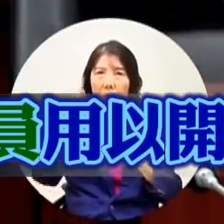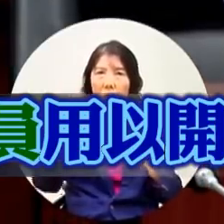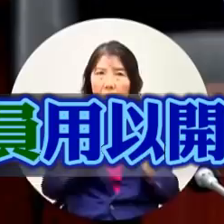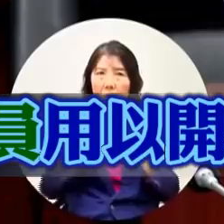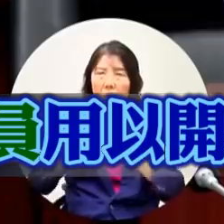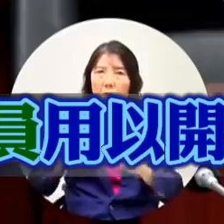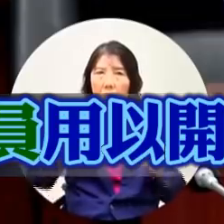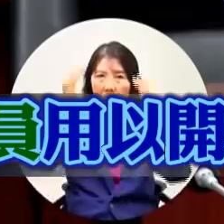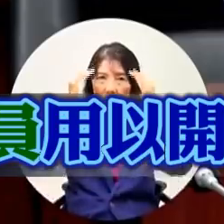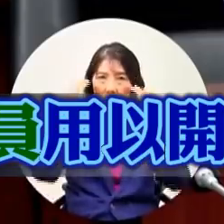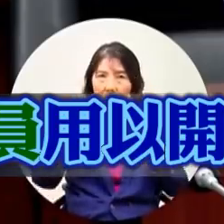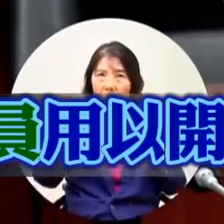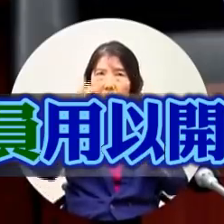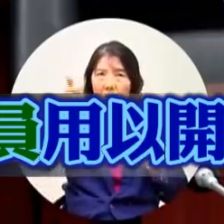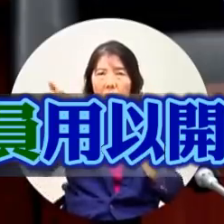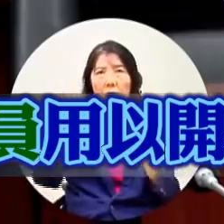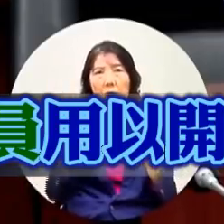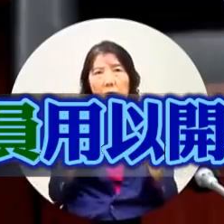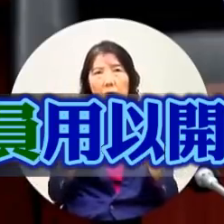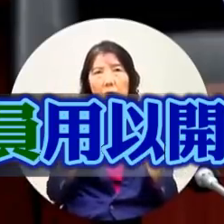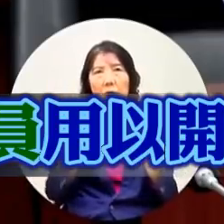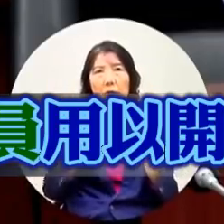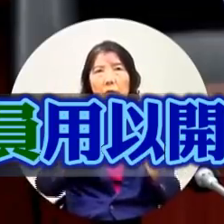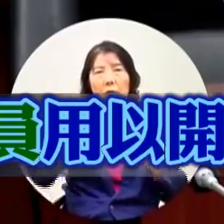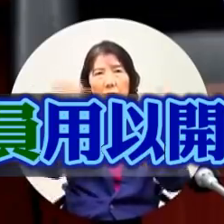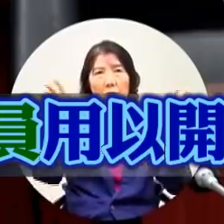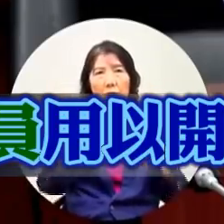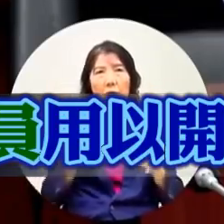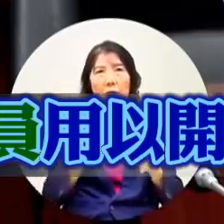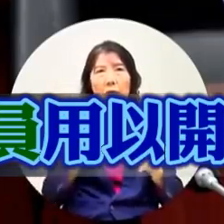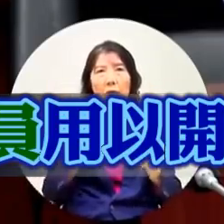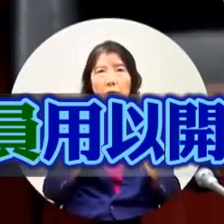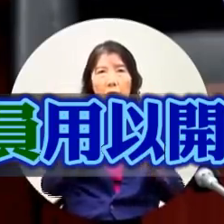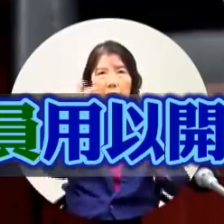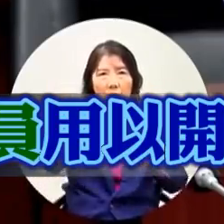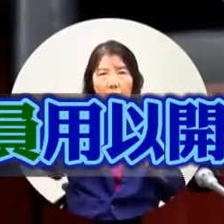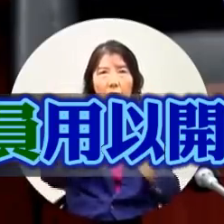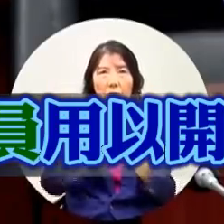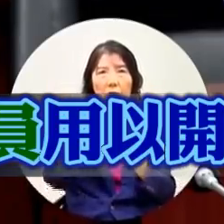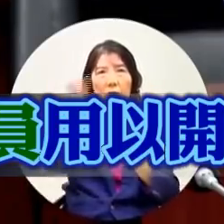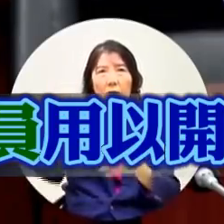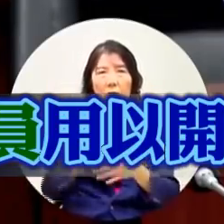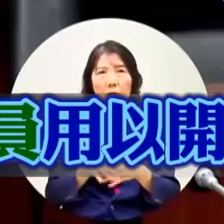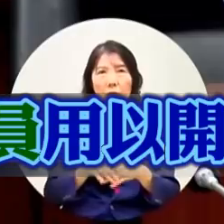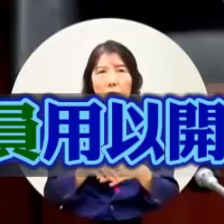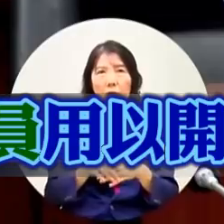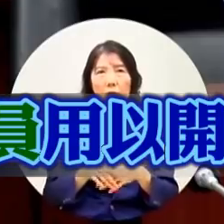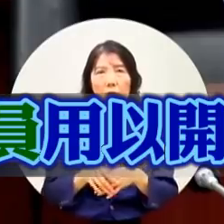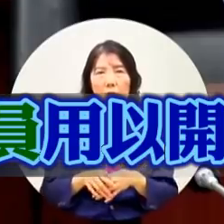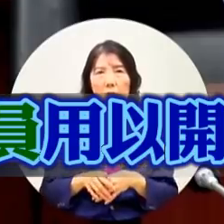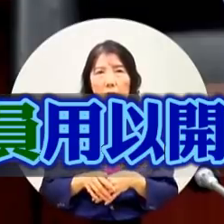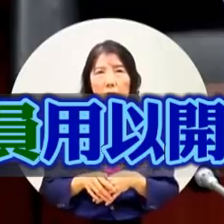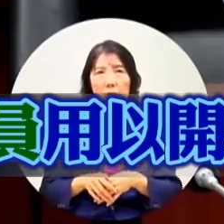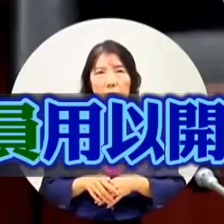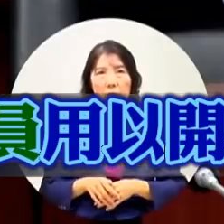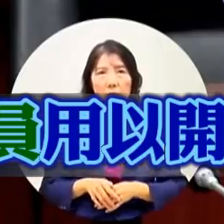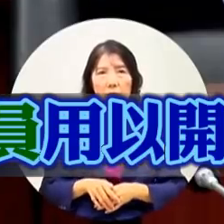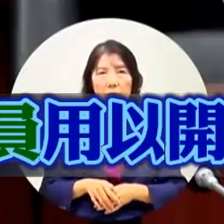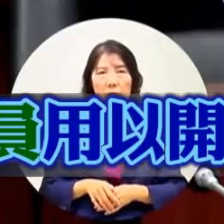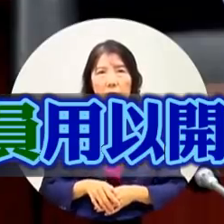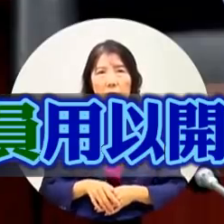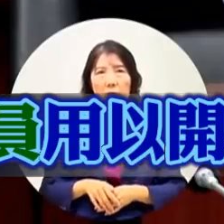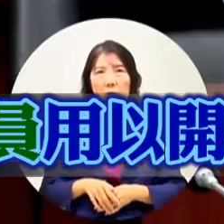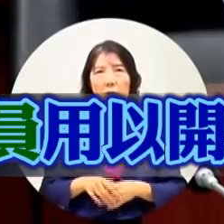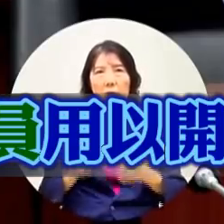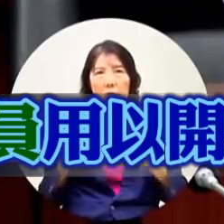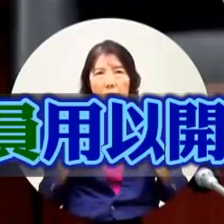们韩市长，至今还是没有对外说明，在上任以后，完全，在上任以后